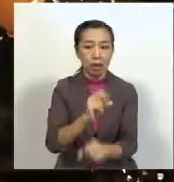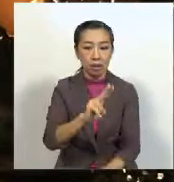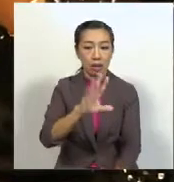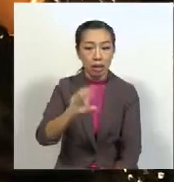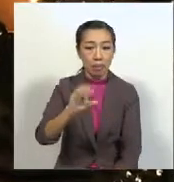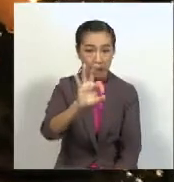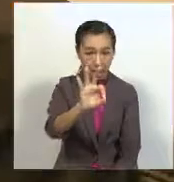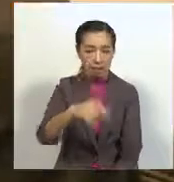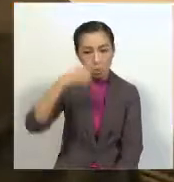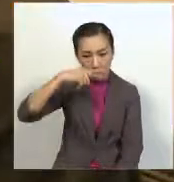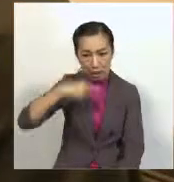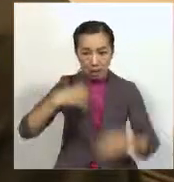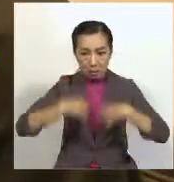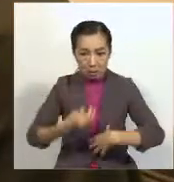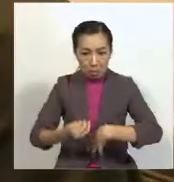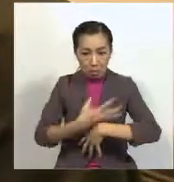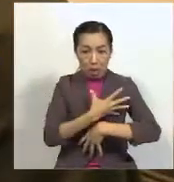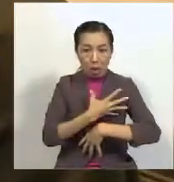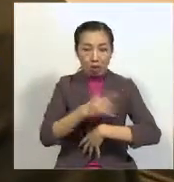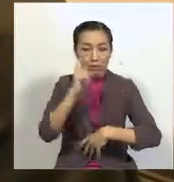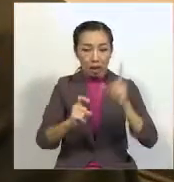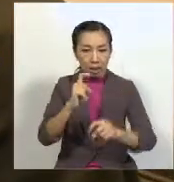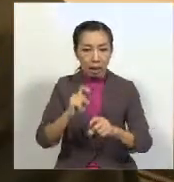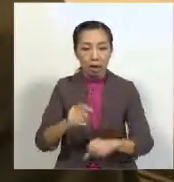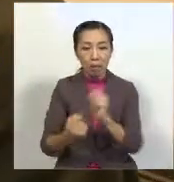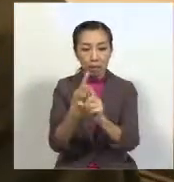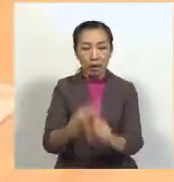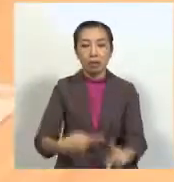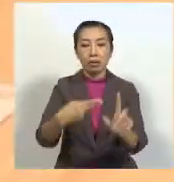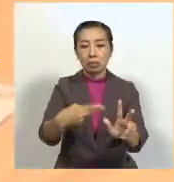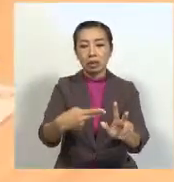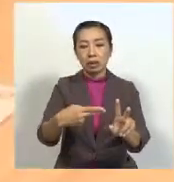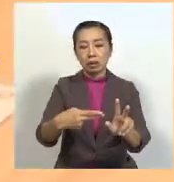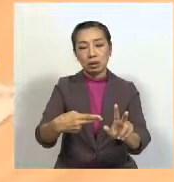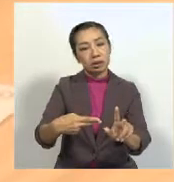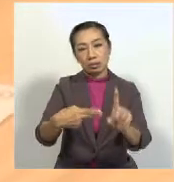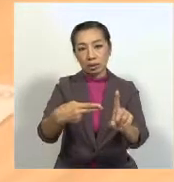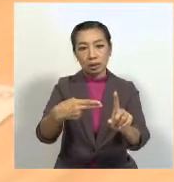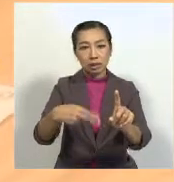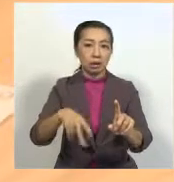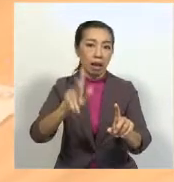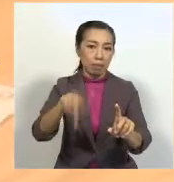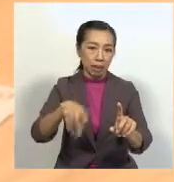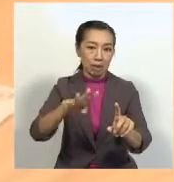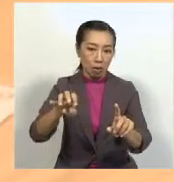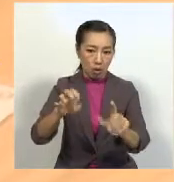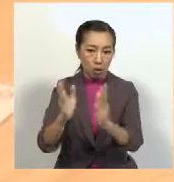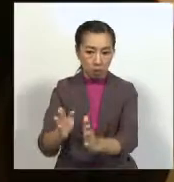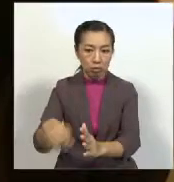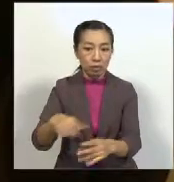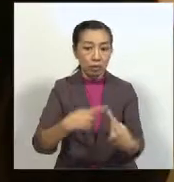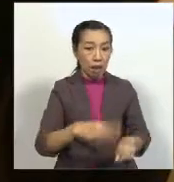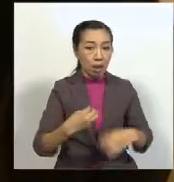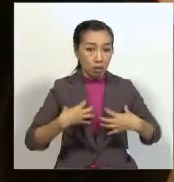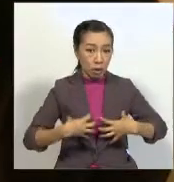มีคนไทยเสียชีวิตจากมะเร็งปอดปีละกว่า 13,400 คนซึ่งถือได้ว่ามากกว่าผู้เสียชีวิตจากโร